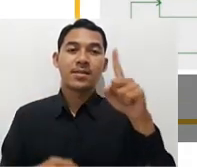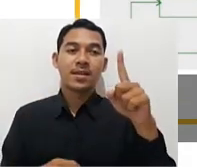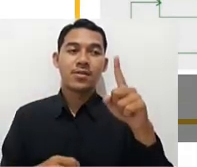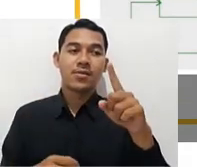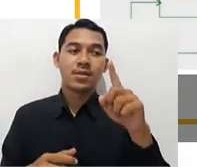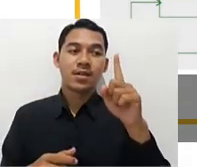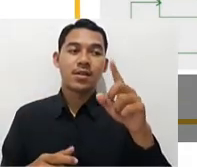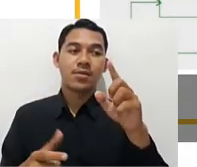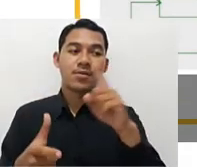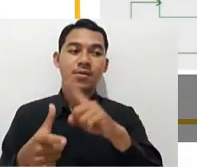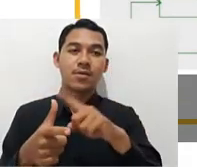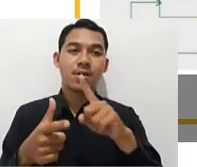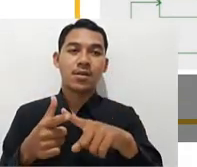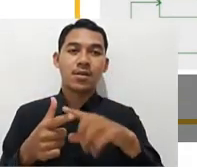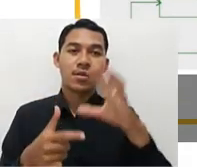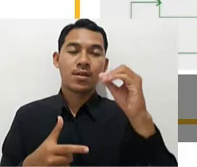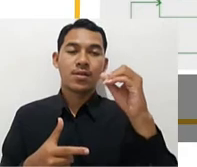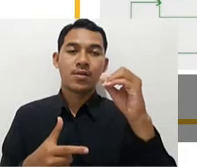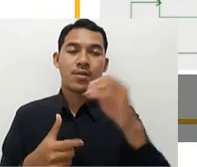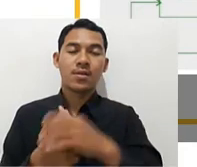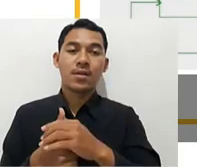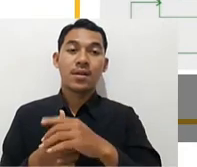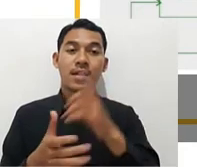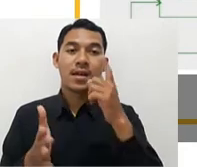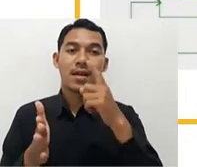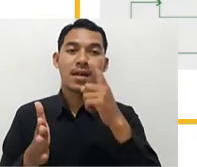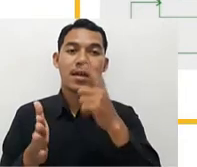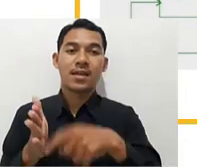or 0 hasilnya di sini berarti D2 jadi 1. Nah,